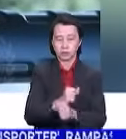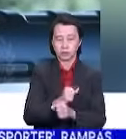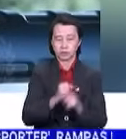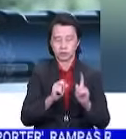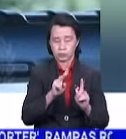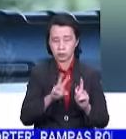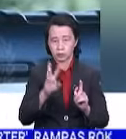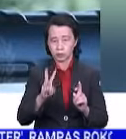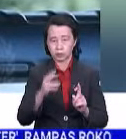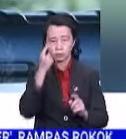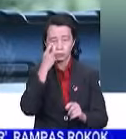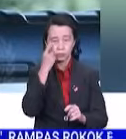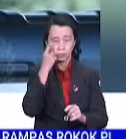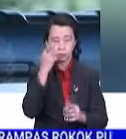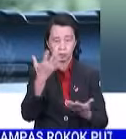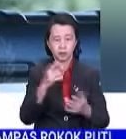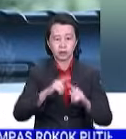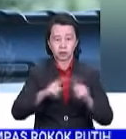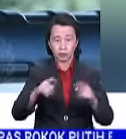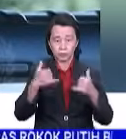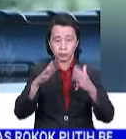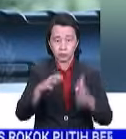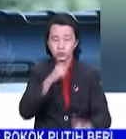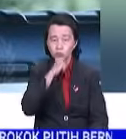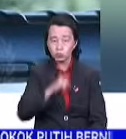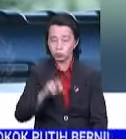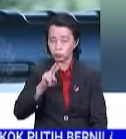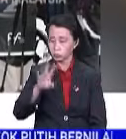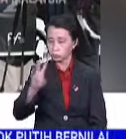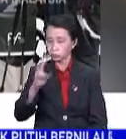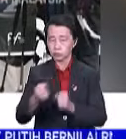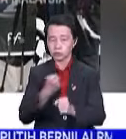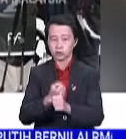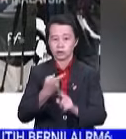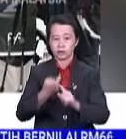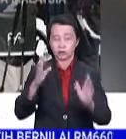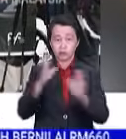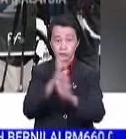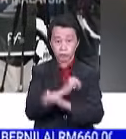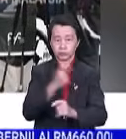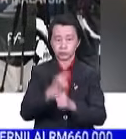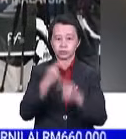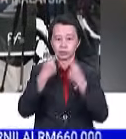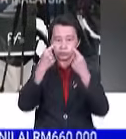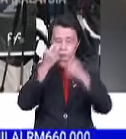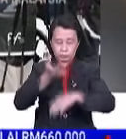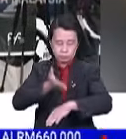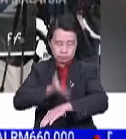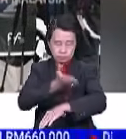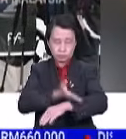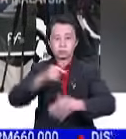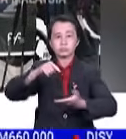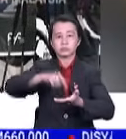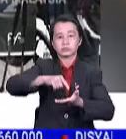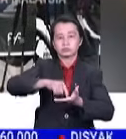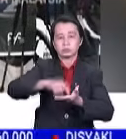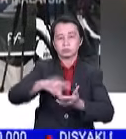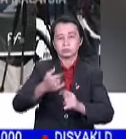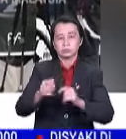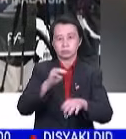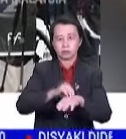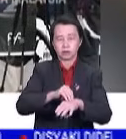126 atau keseluruhan namun atlet berusia 27 tahun dari Serawai itu tetap berjaya memperbaiki catatan pribadinya